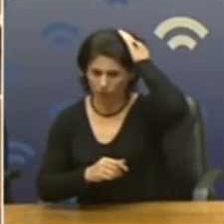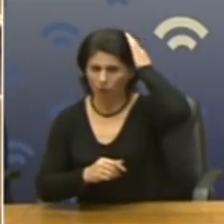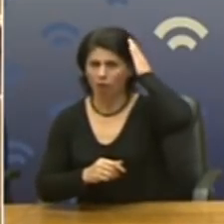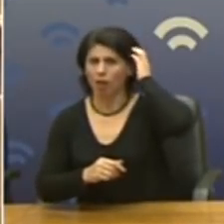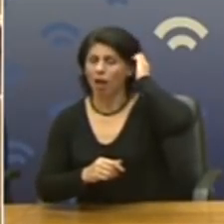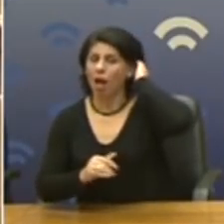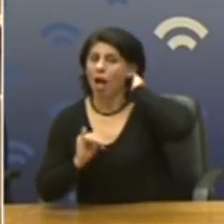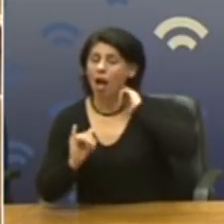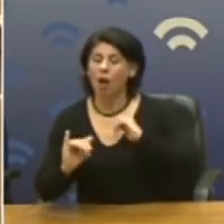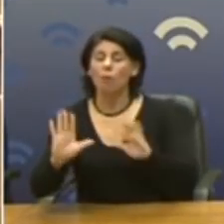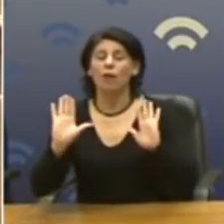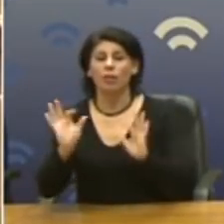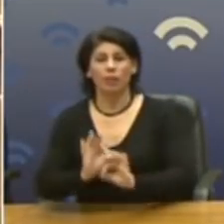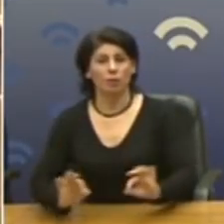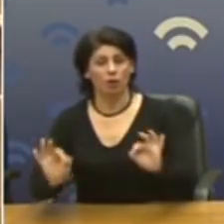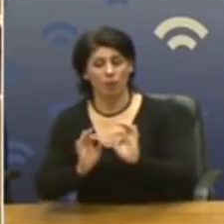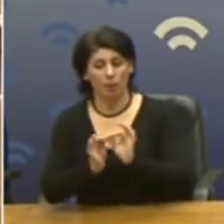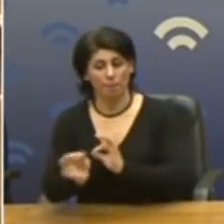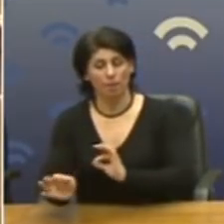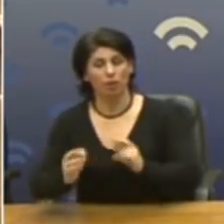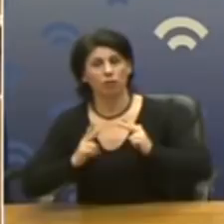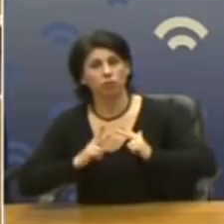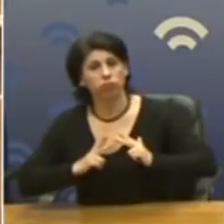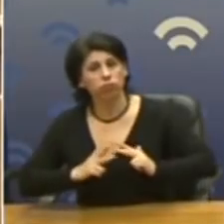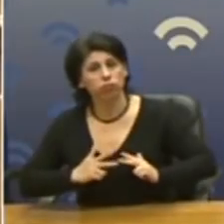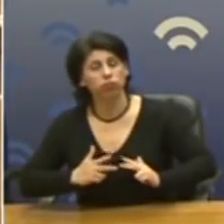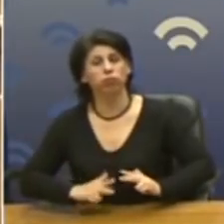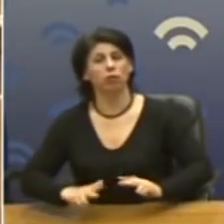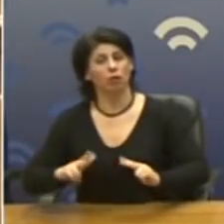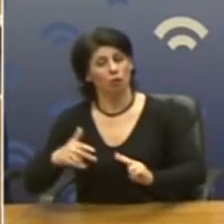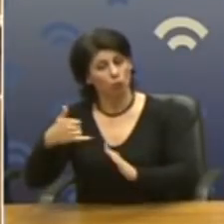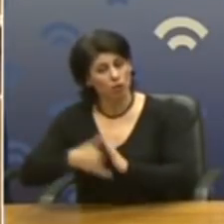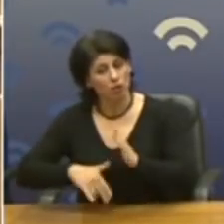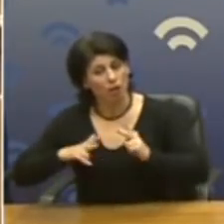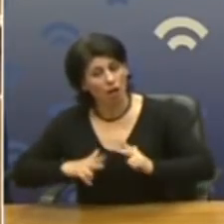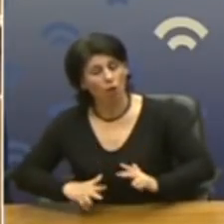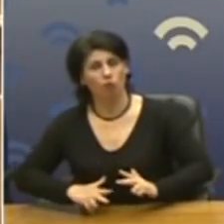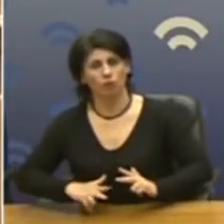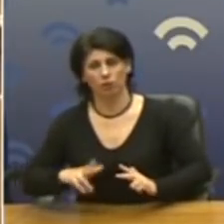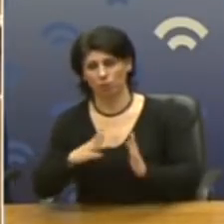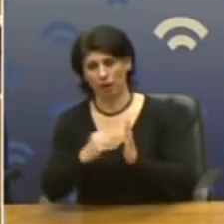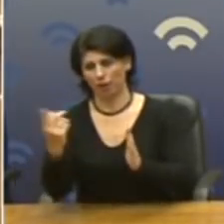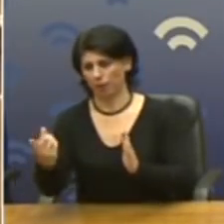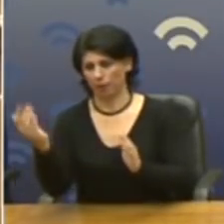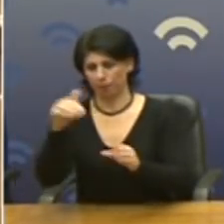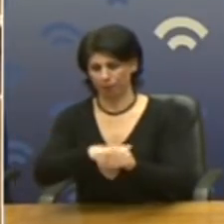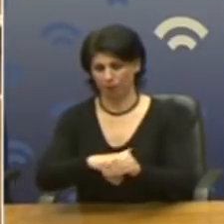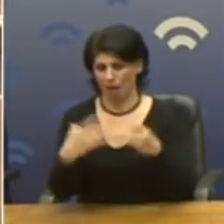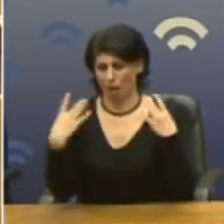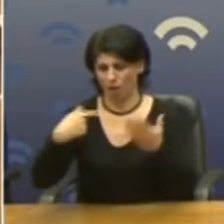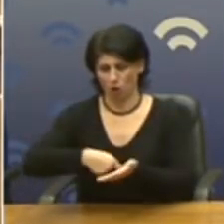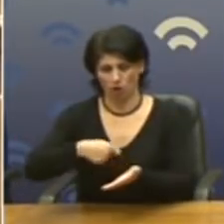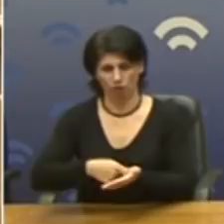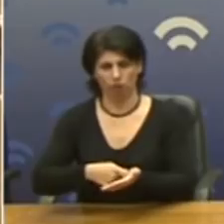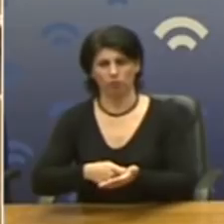δεν προβλέπονται μέτρα ανακούφισης ουσιαστικής, όπως είναι η ένταξη στο αφορολόγητο, η κατάργηση του